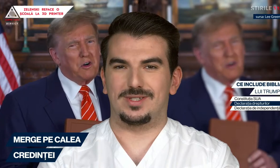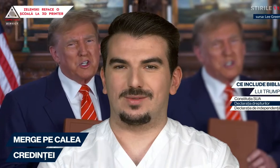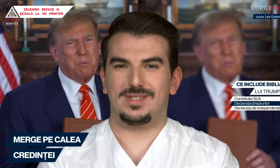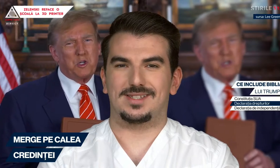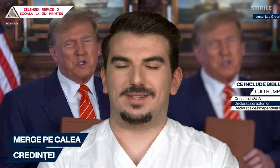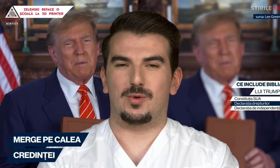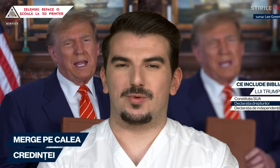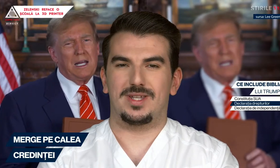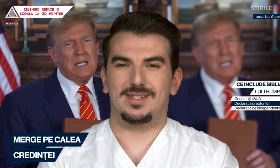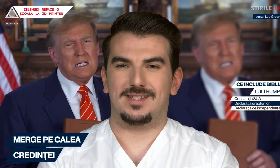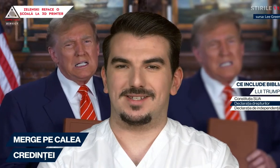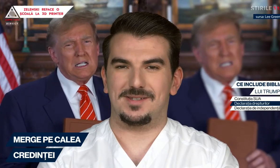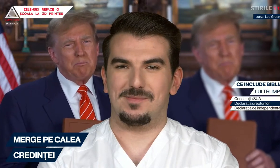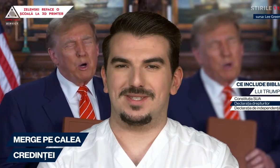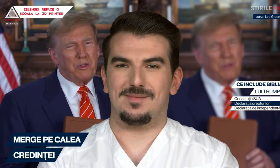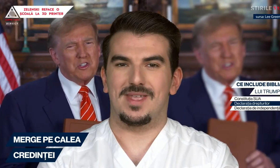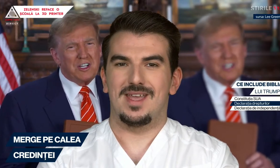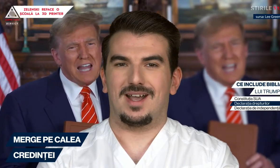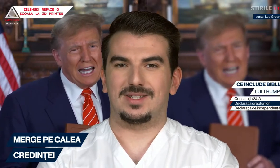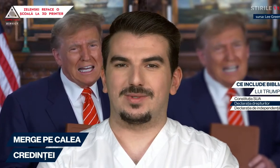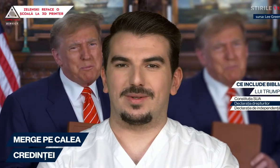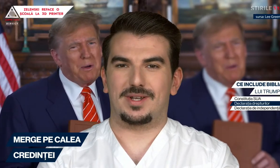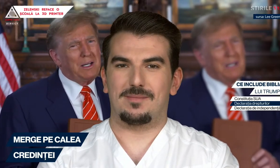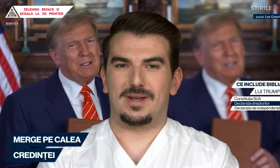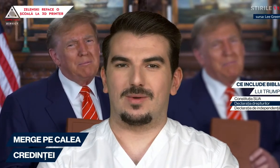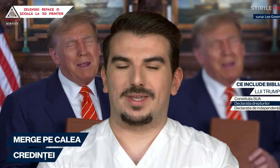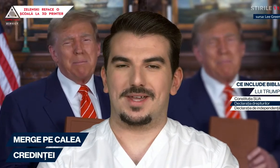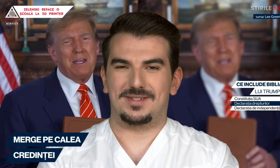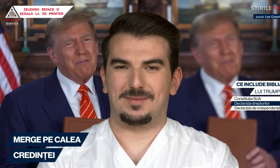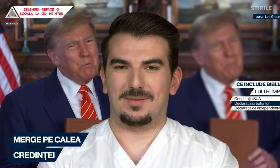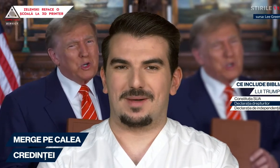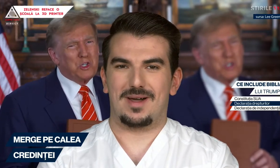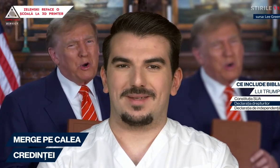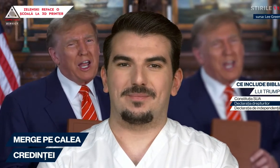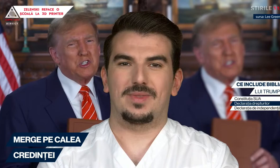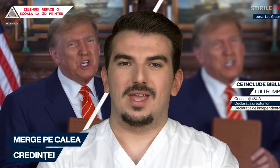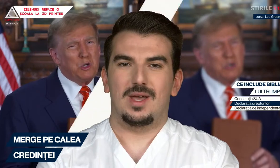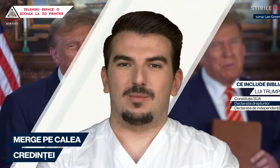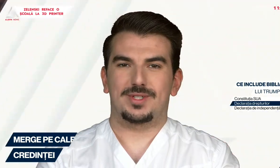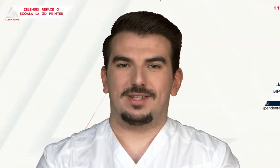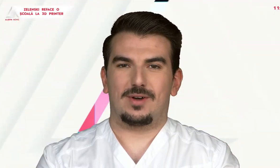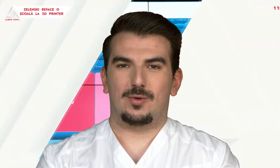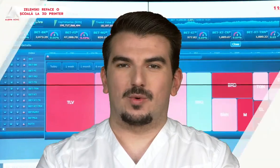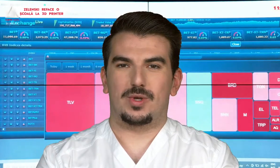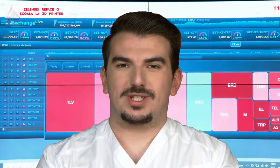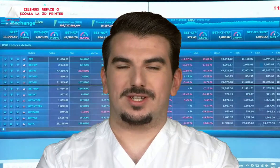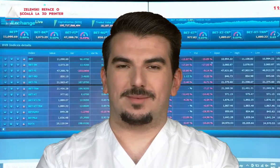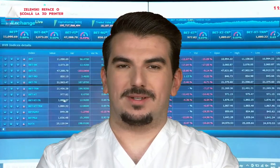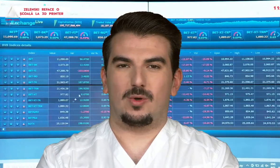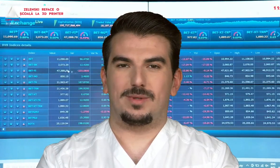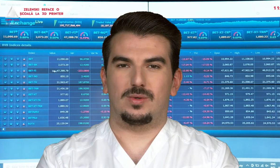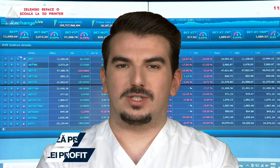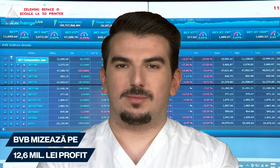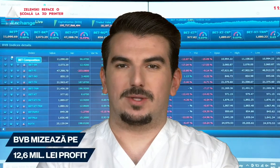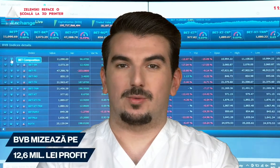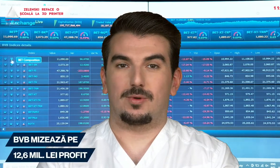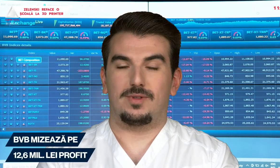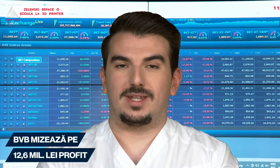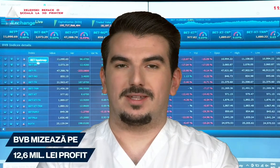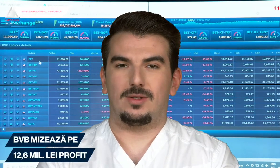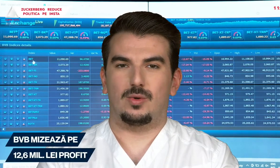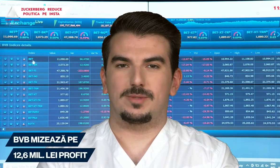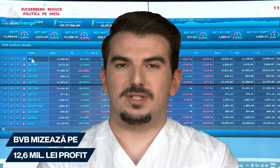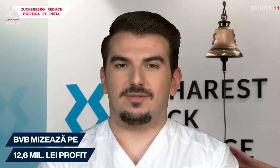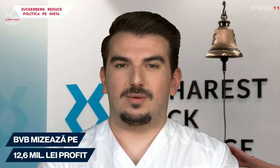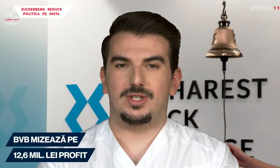include Constituția Statelor Unite, scrie CNBC. Acțiunea lui Trump are loc chiar în Săptămâna Mare. Bursa de Valori București așteaptă în 2024 un profit